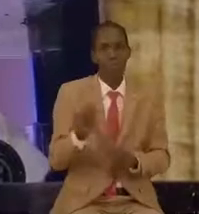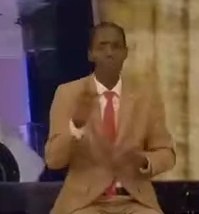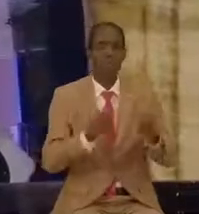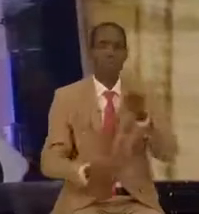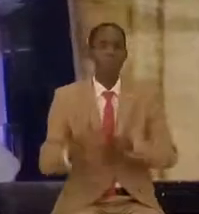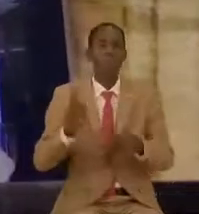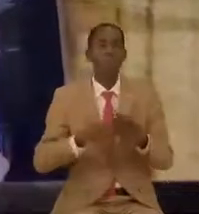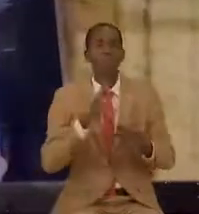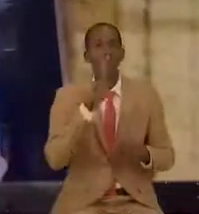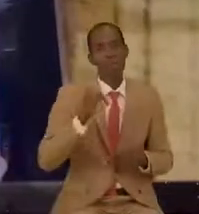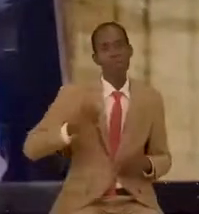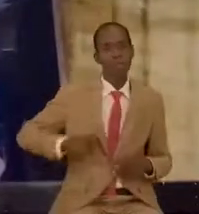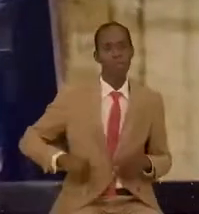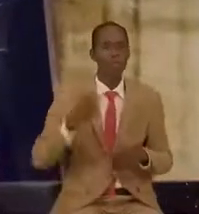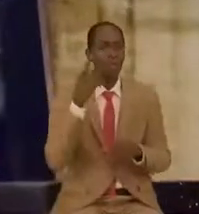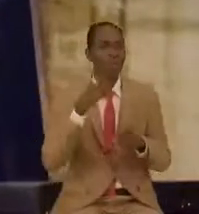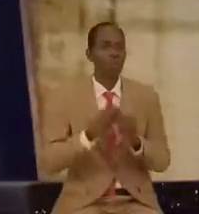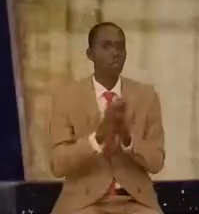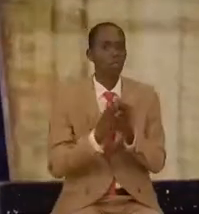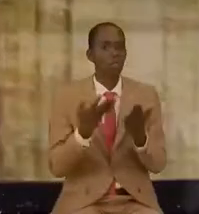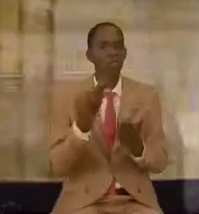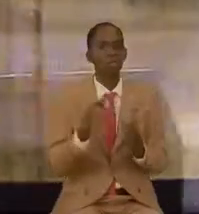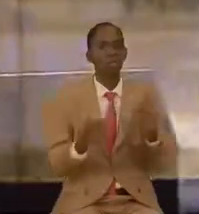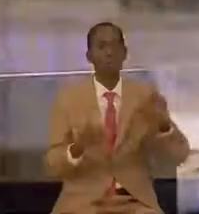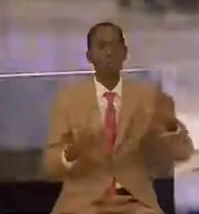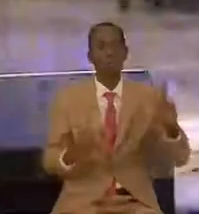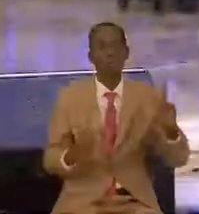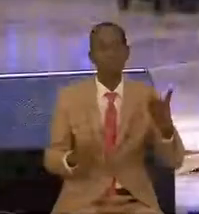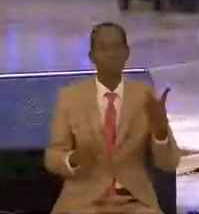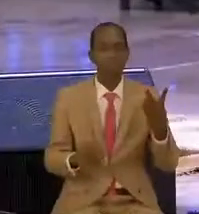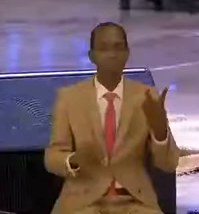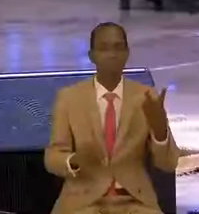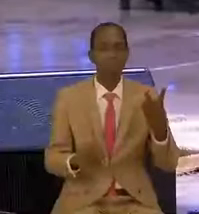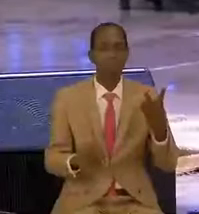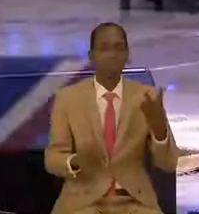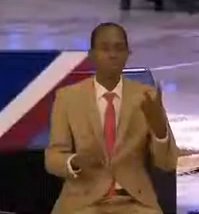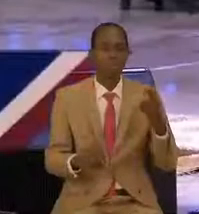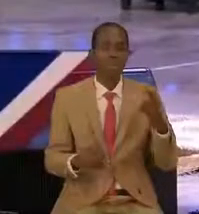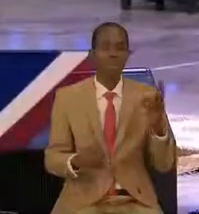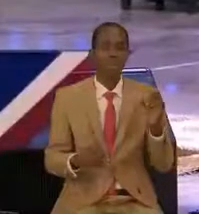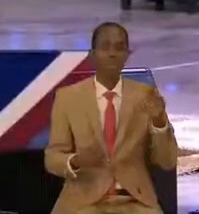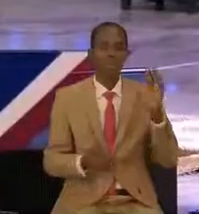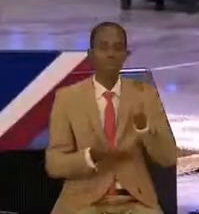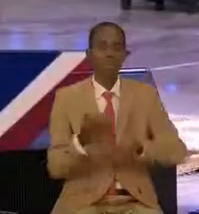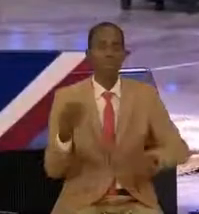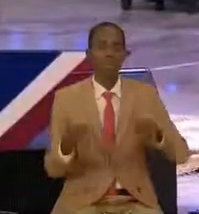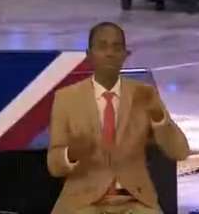gens-là, juifs-là, forçaient les gens à circoncire. Voyons,